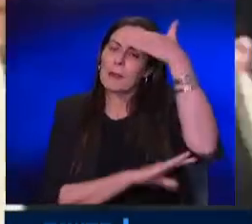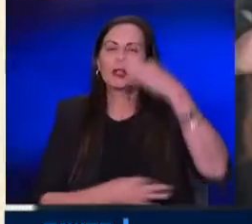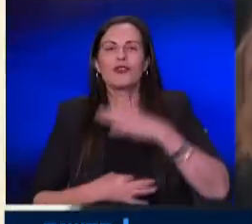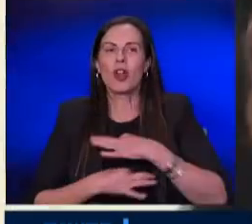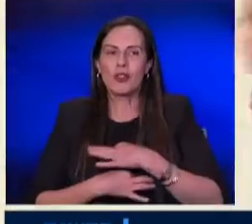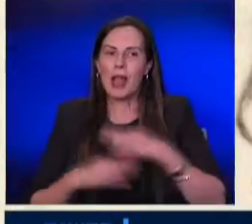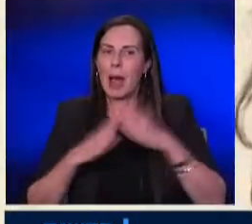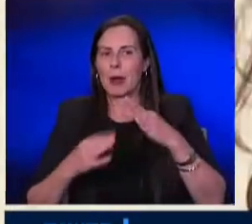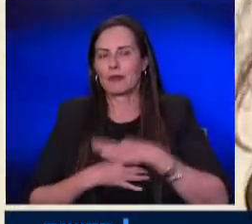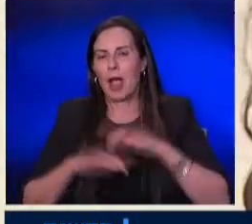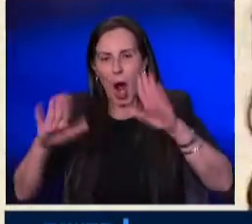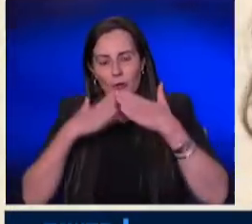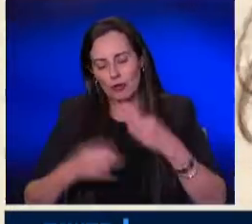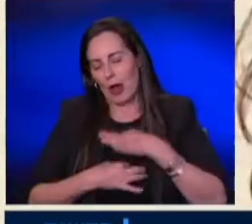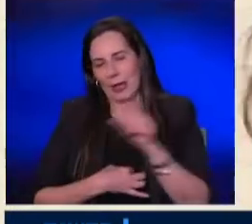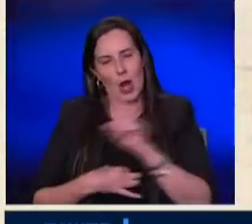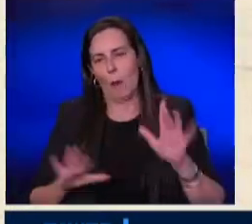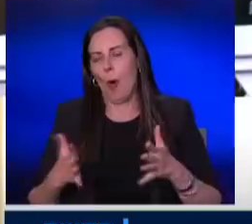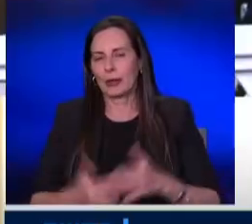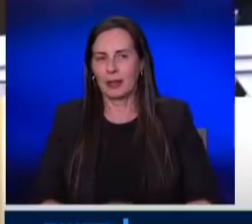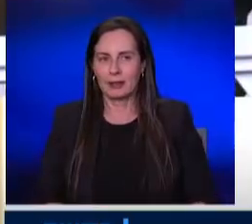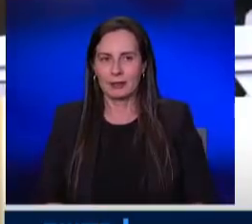שלנו, הבית שלנו, הכותל שלנו, לא חוששים.